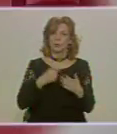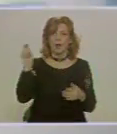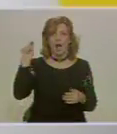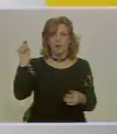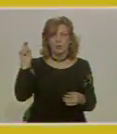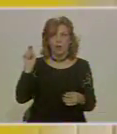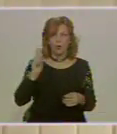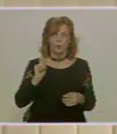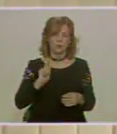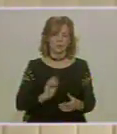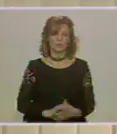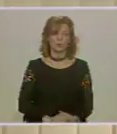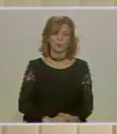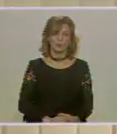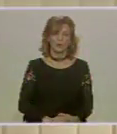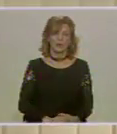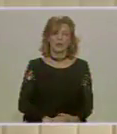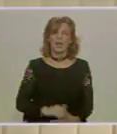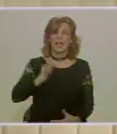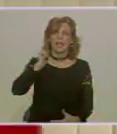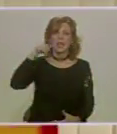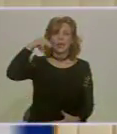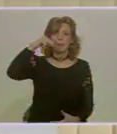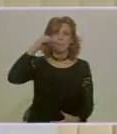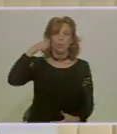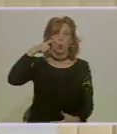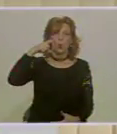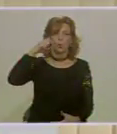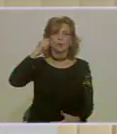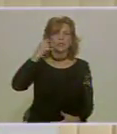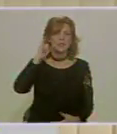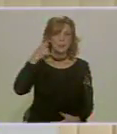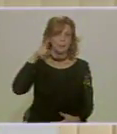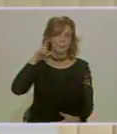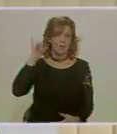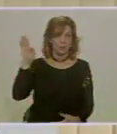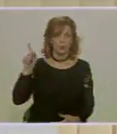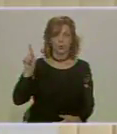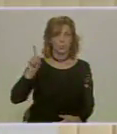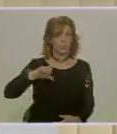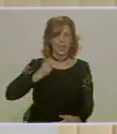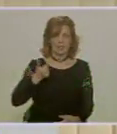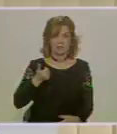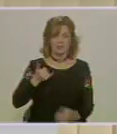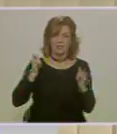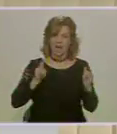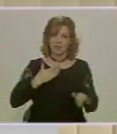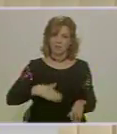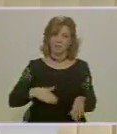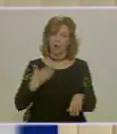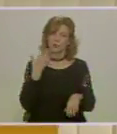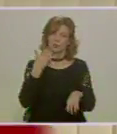clopoțelul. Imposibilul nu există. Acest lucru, desigur, este cel pe care îl doresc și îl transmit și studenților